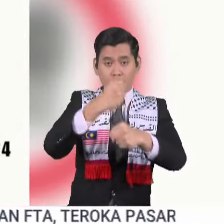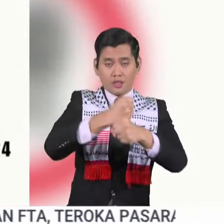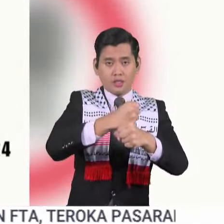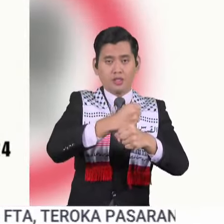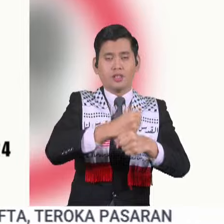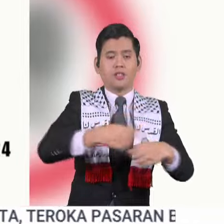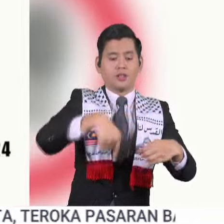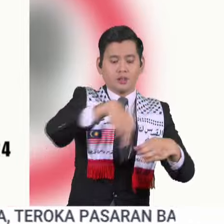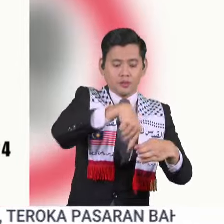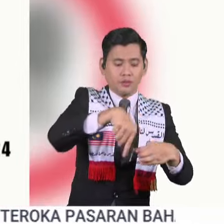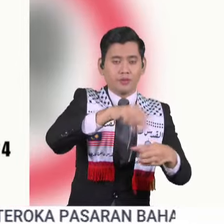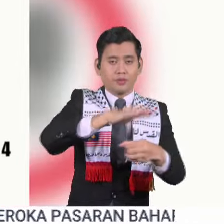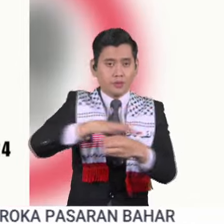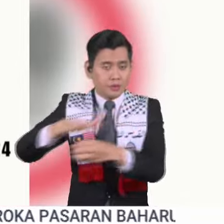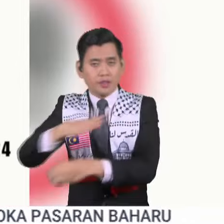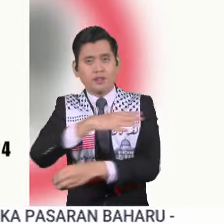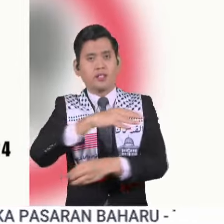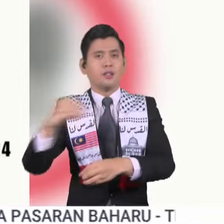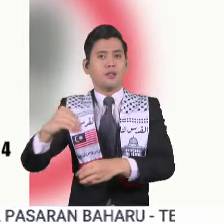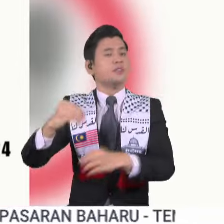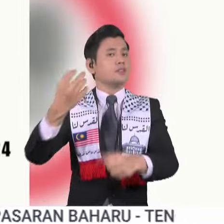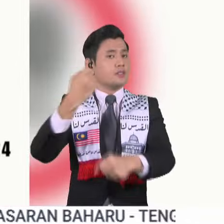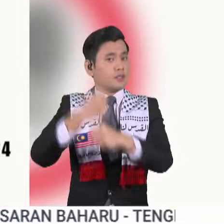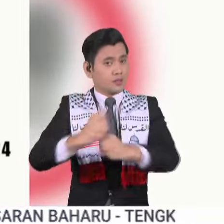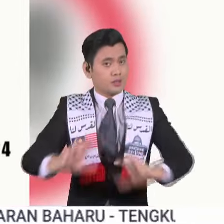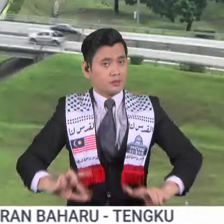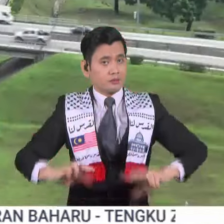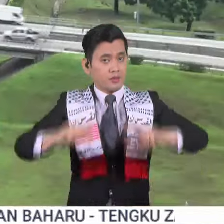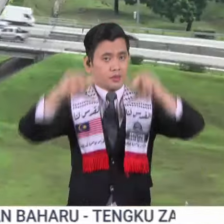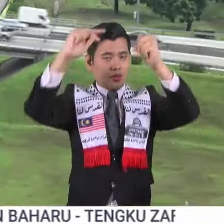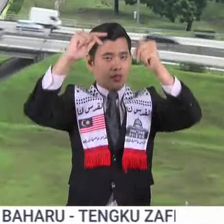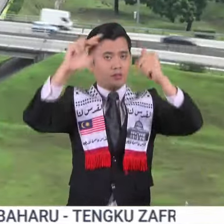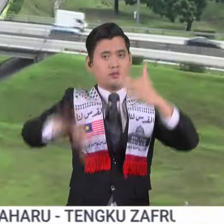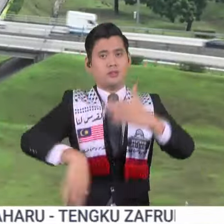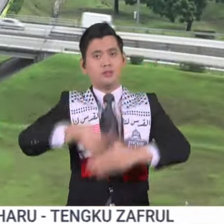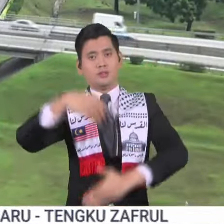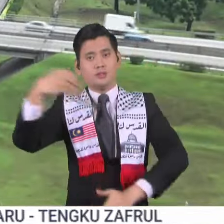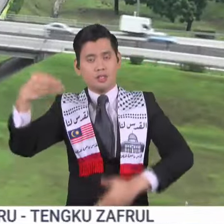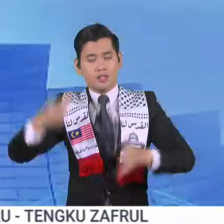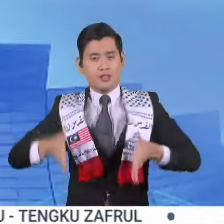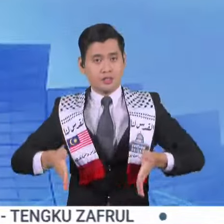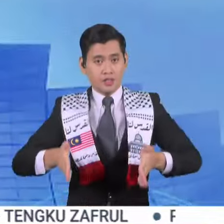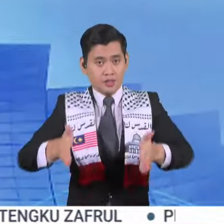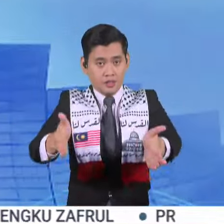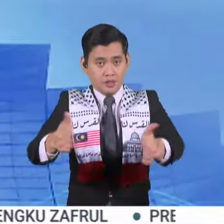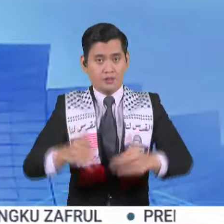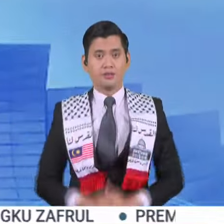kecemasan dan kritikal serta kerja pembinaan di luar rizab jalan.